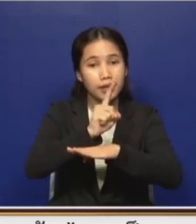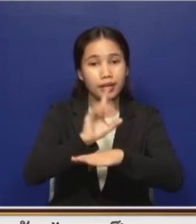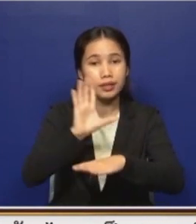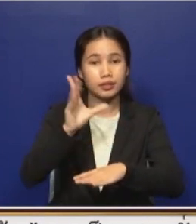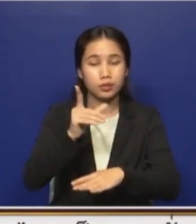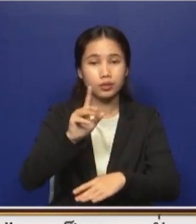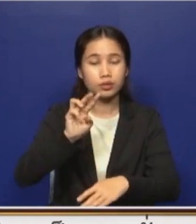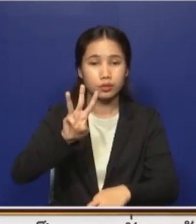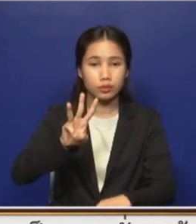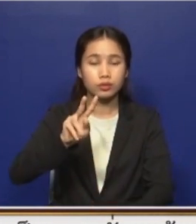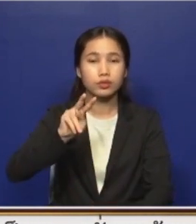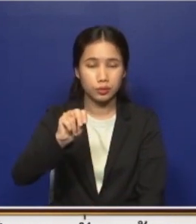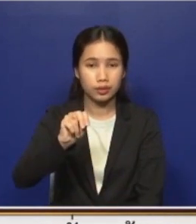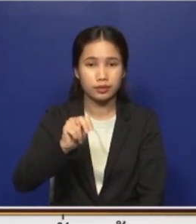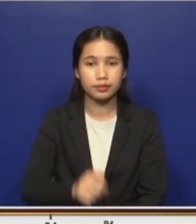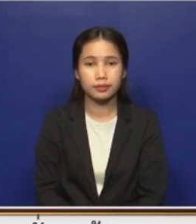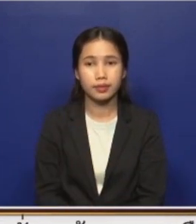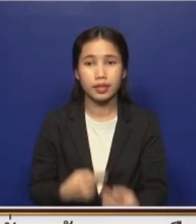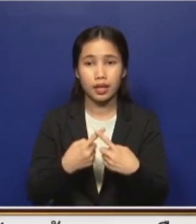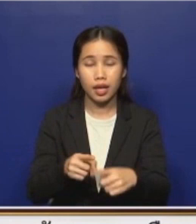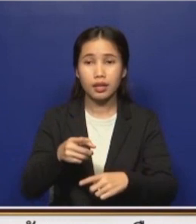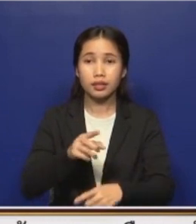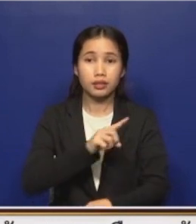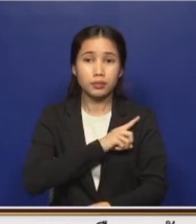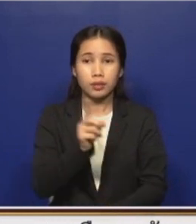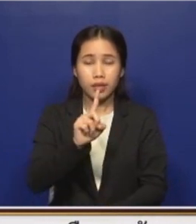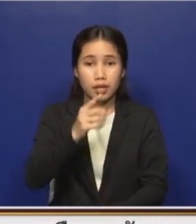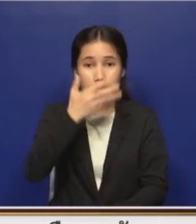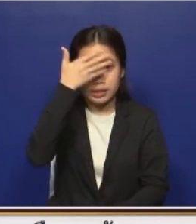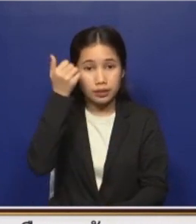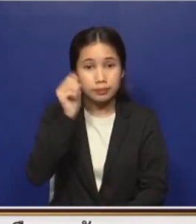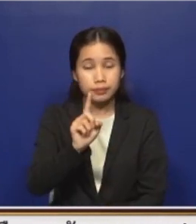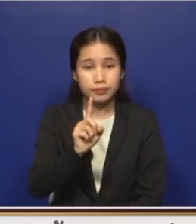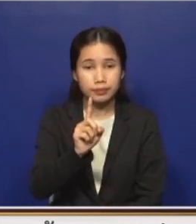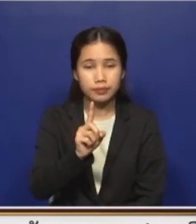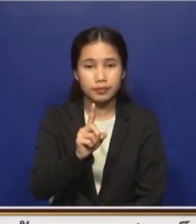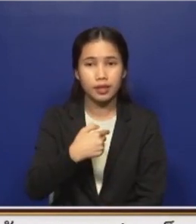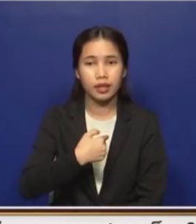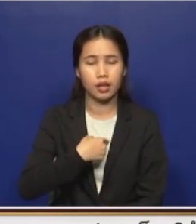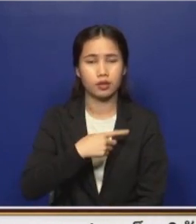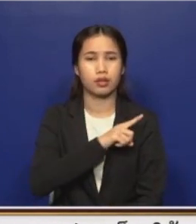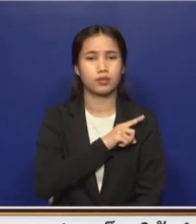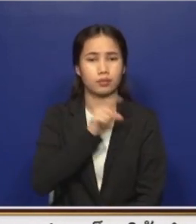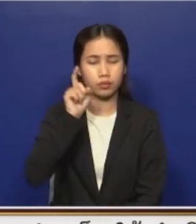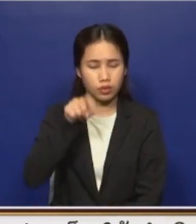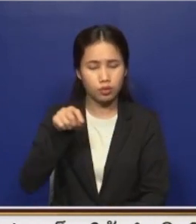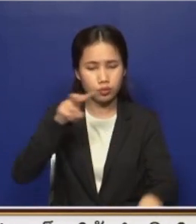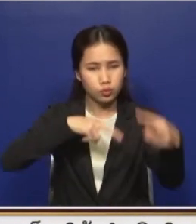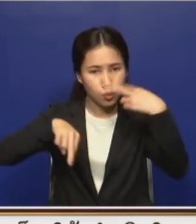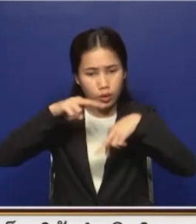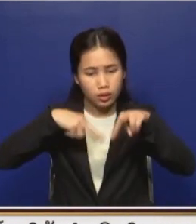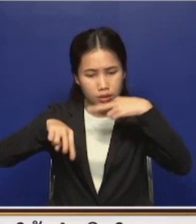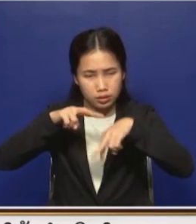ที่ใหญ่ที่สุดประจำปีนั่นคือการอภิปรายไม่ไว้วางใจมันไม่สำคัญอยู่ที่3วัน5วัน6วัน